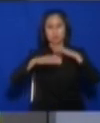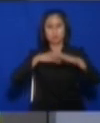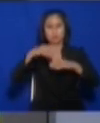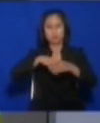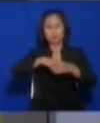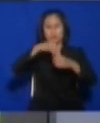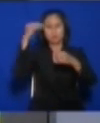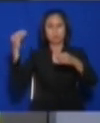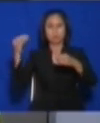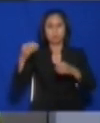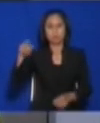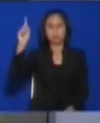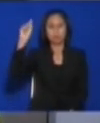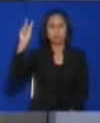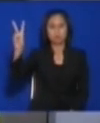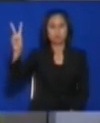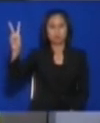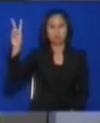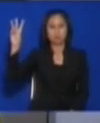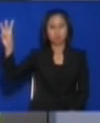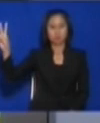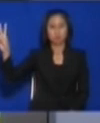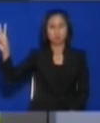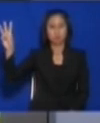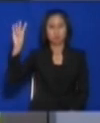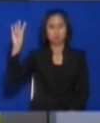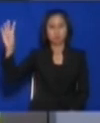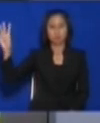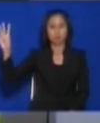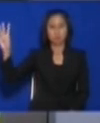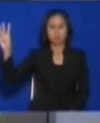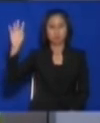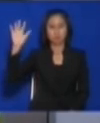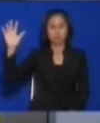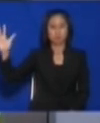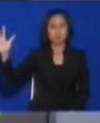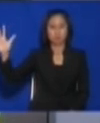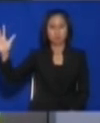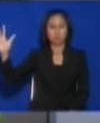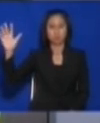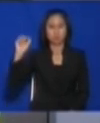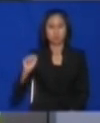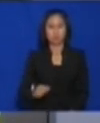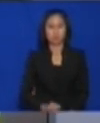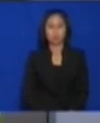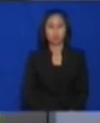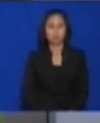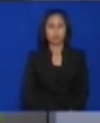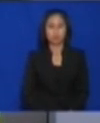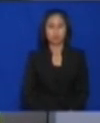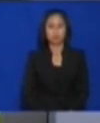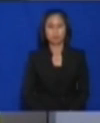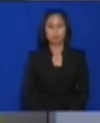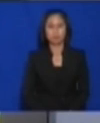Jumadi Kang Habib Ali Dek Tanti The Hero dan D gono kompetitor kami